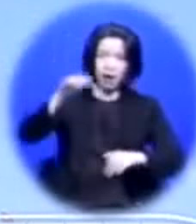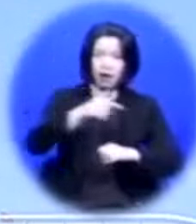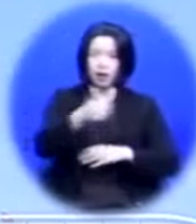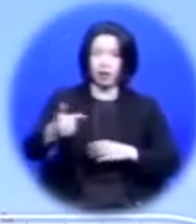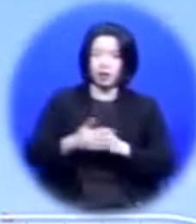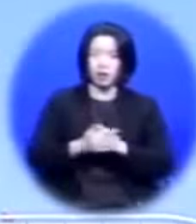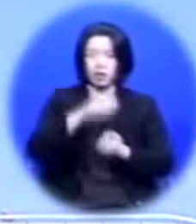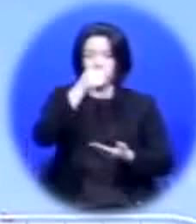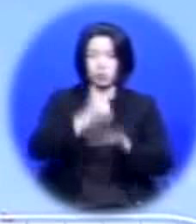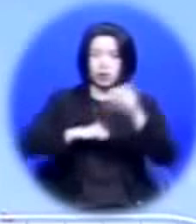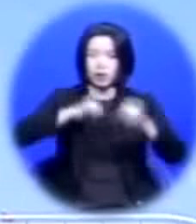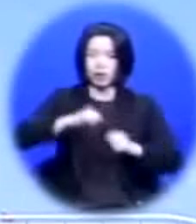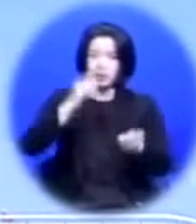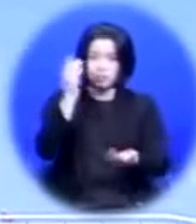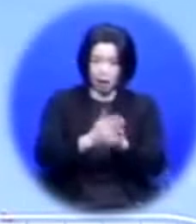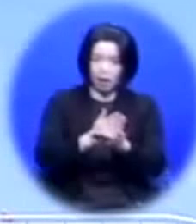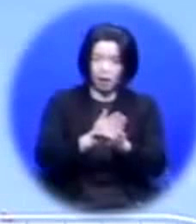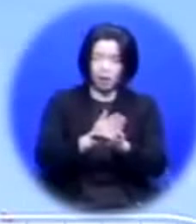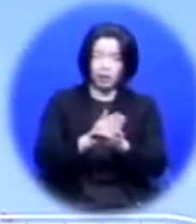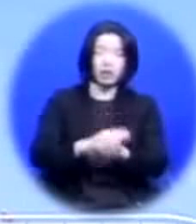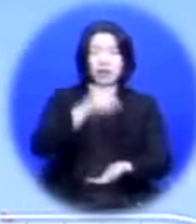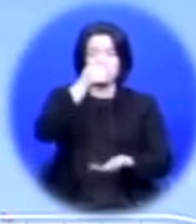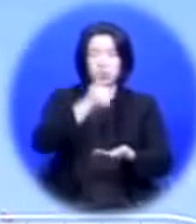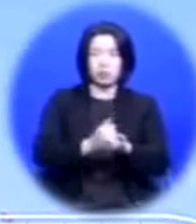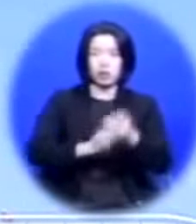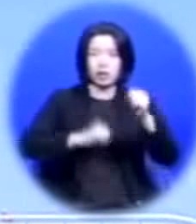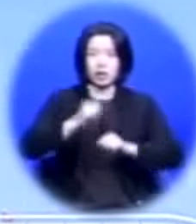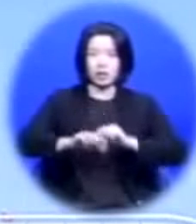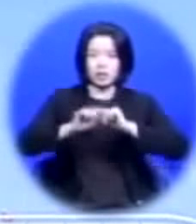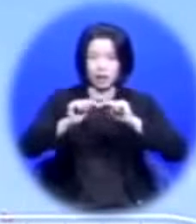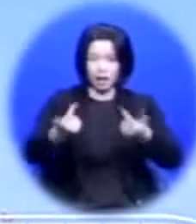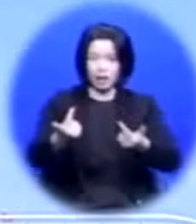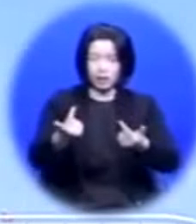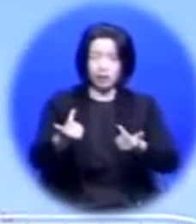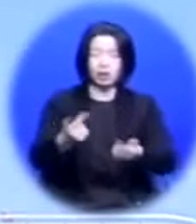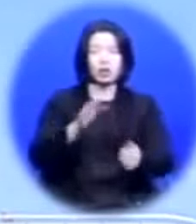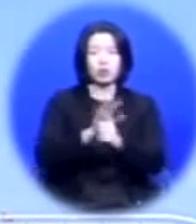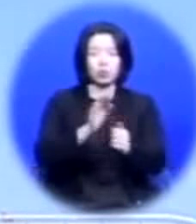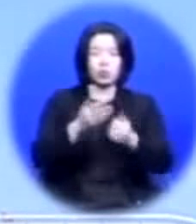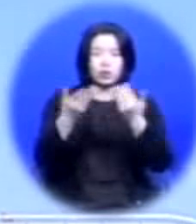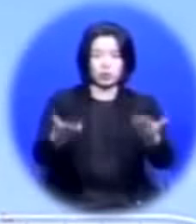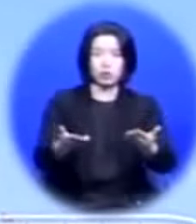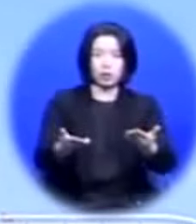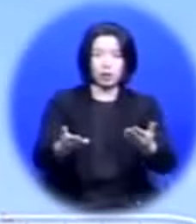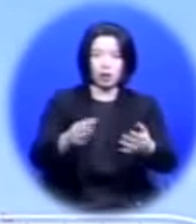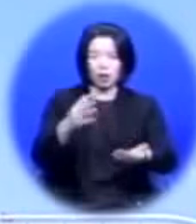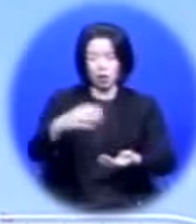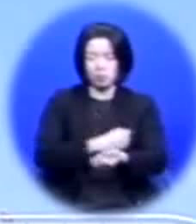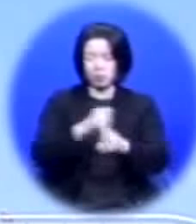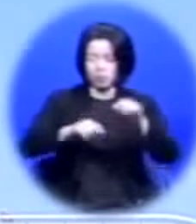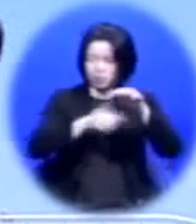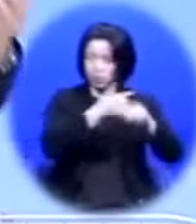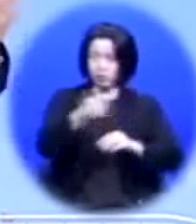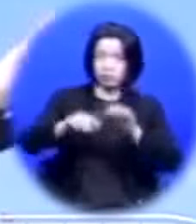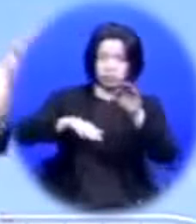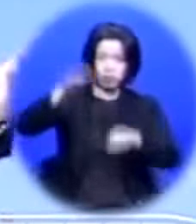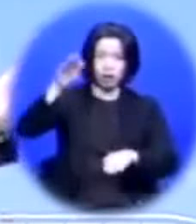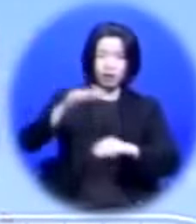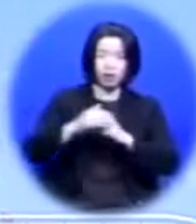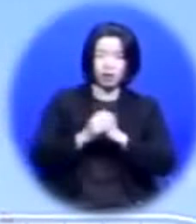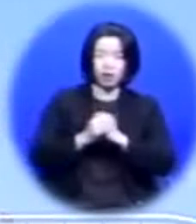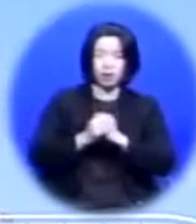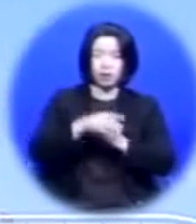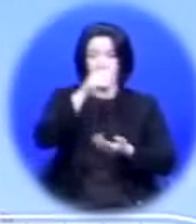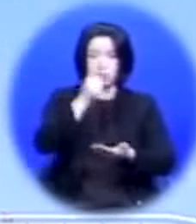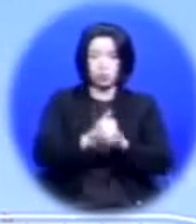짓지 말라는 것과 죄를 짓지 않게 해주겠다는 것 엄청나게 다른 이야기예요 죄를지 않게